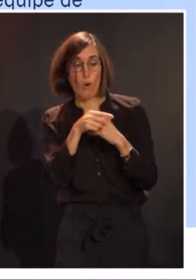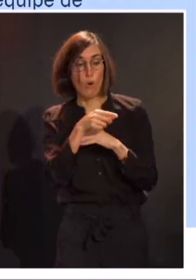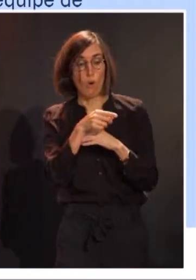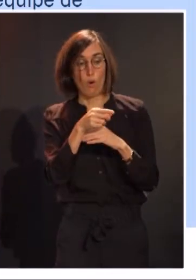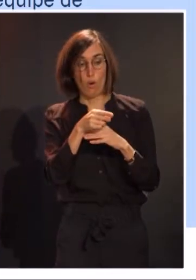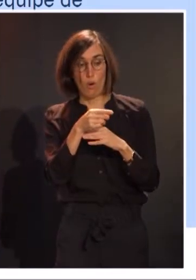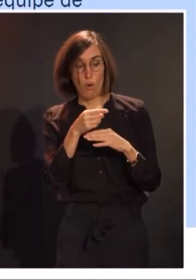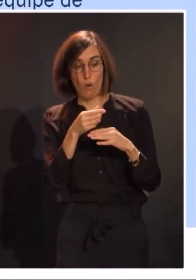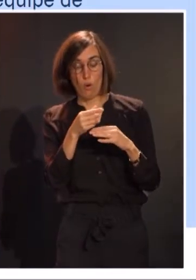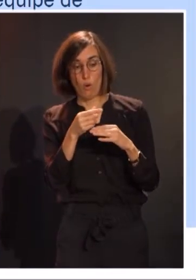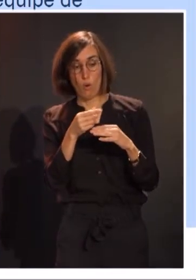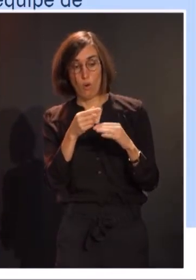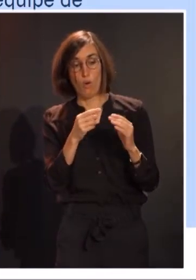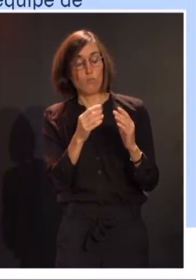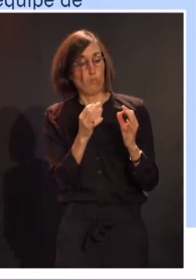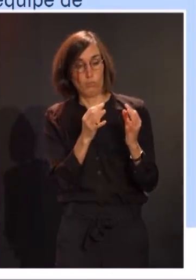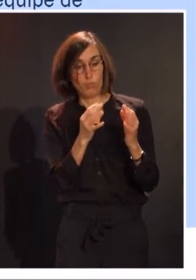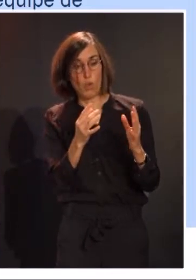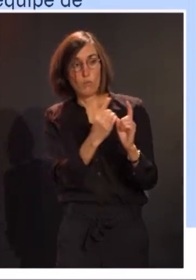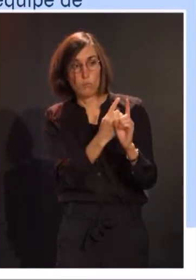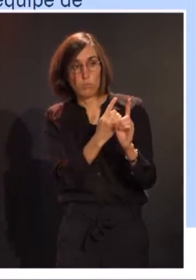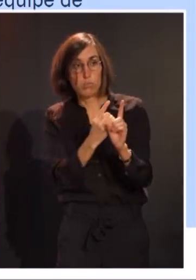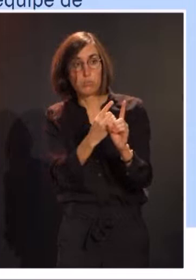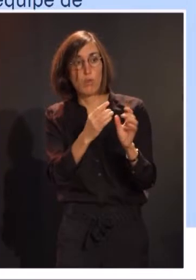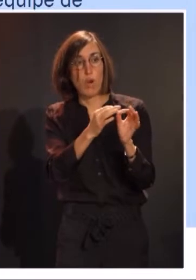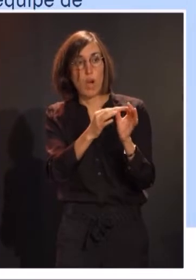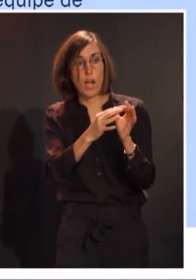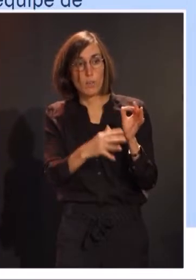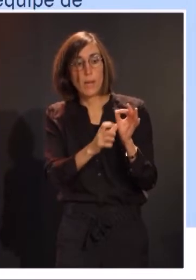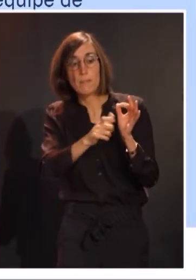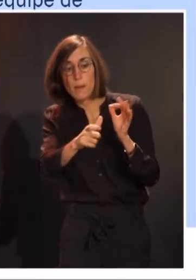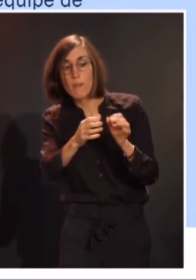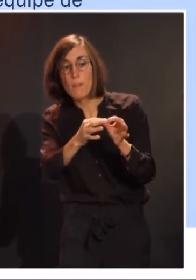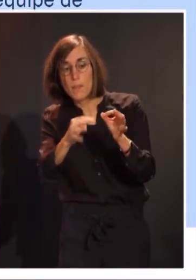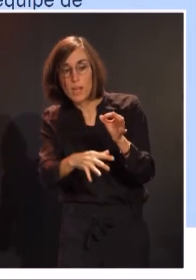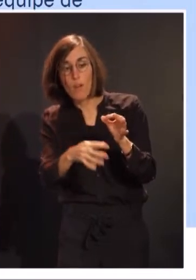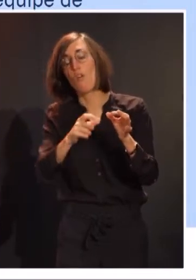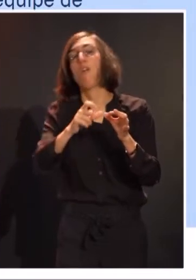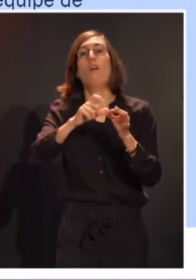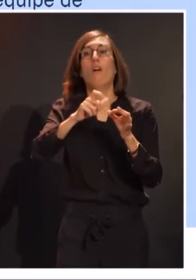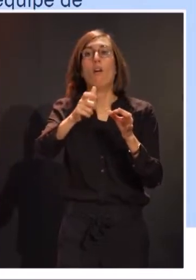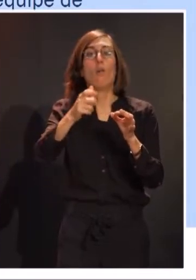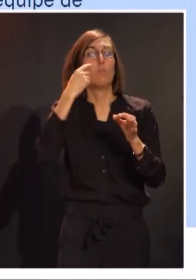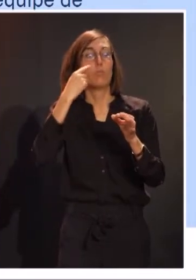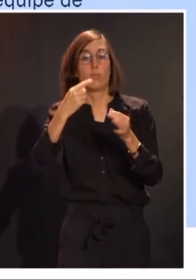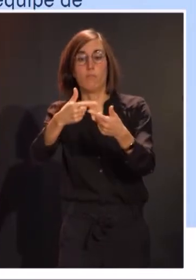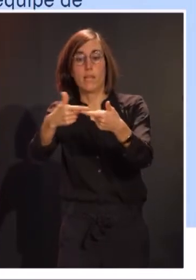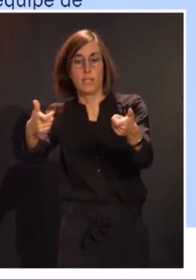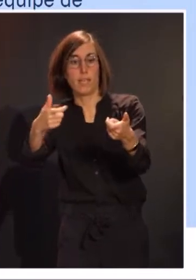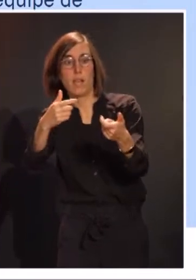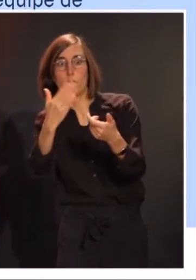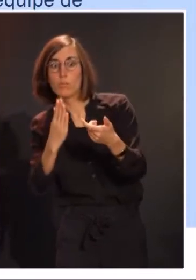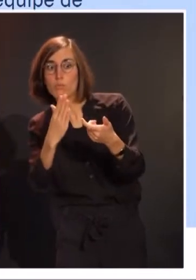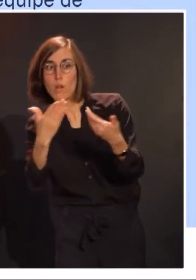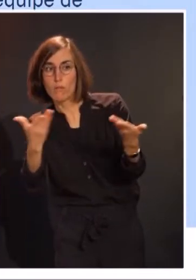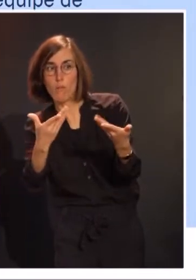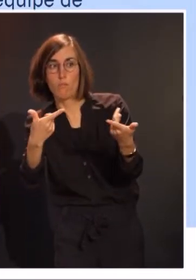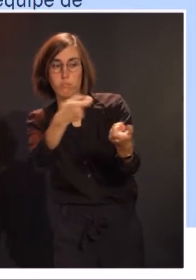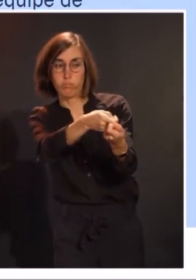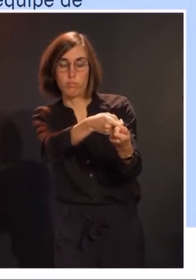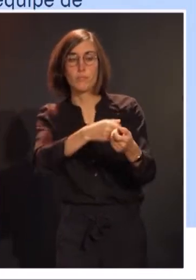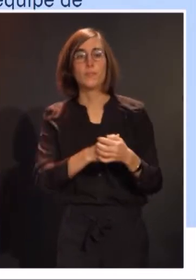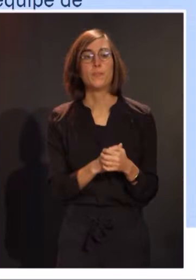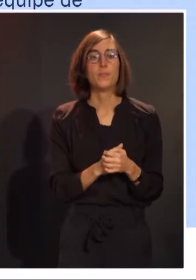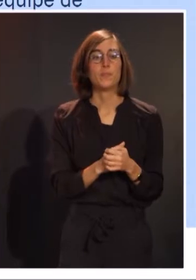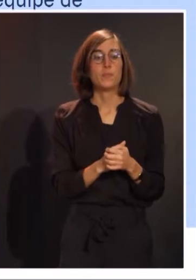matériel. Et après, il y a eu un suivi hebdomadaire en ergothérapie, donc pour travailler la vitesse de frappe, qui